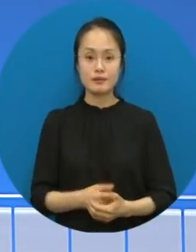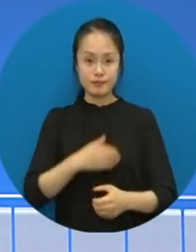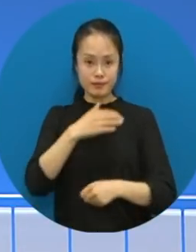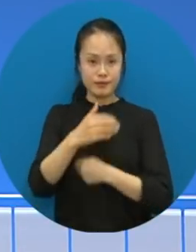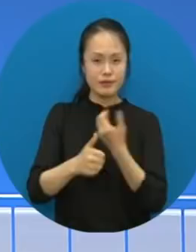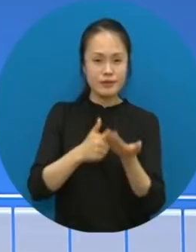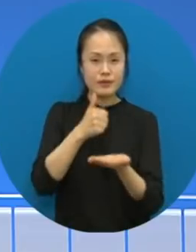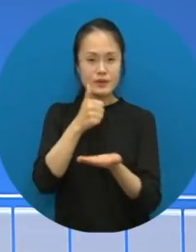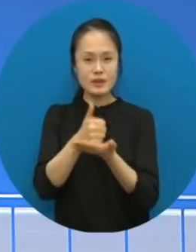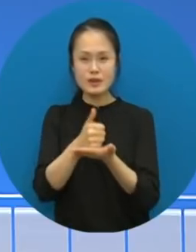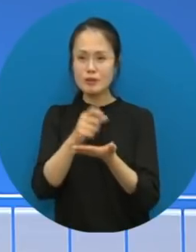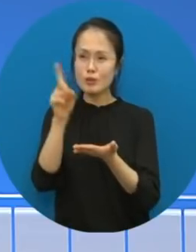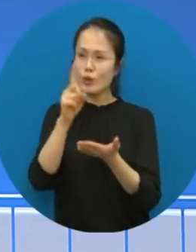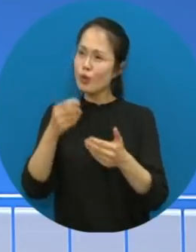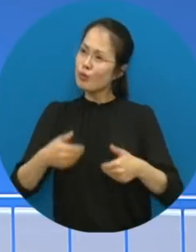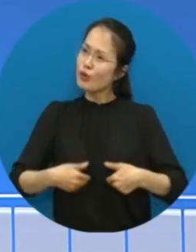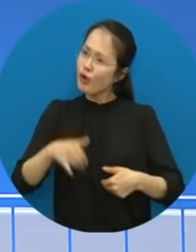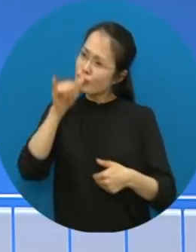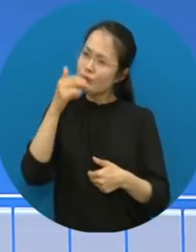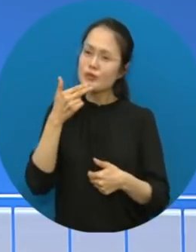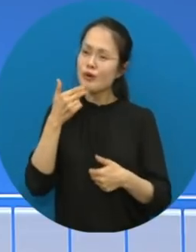하나님은 아무것도 필요하지 않습니다.